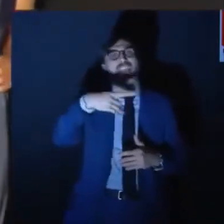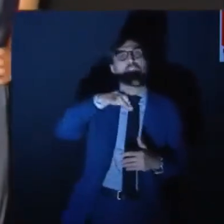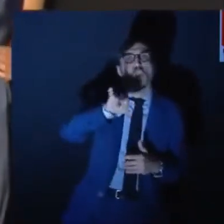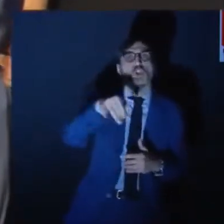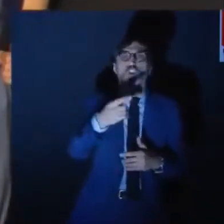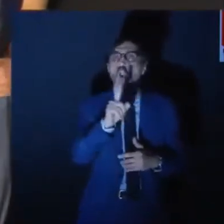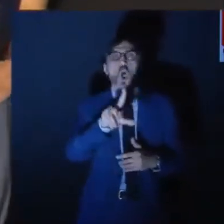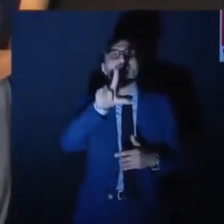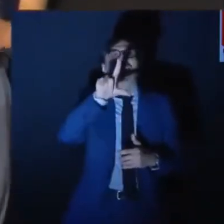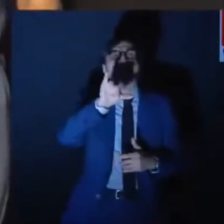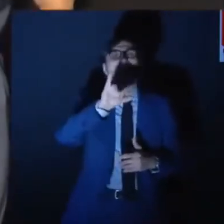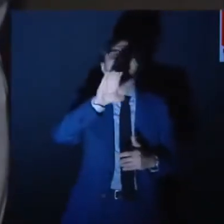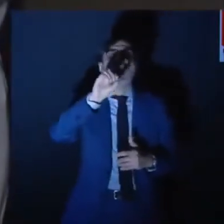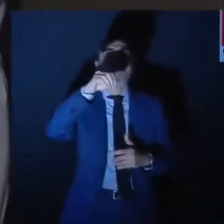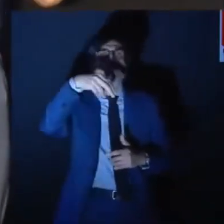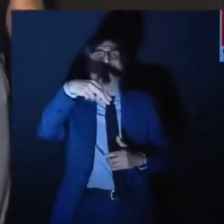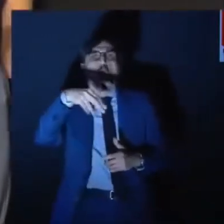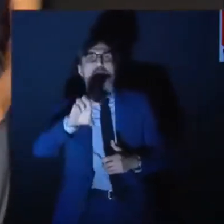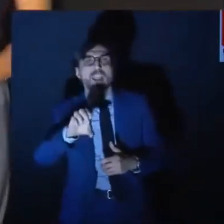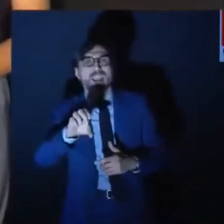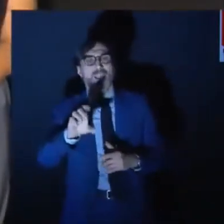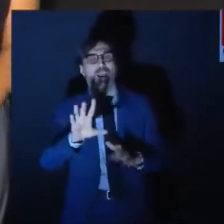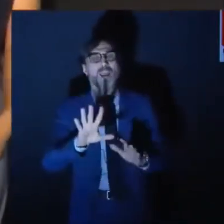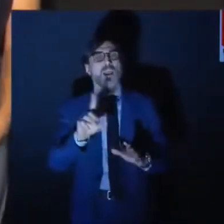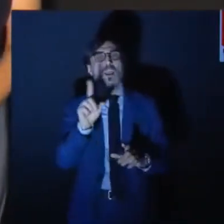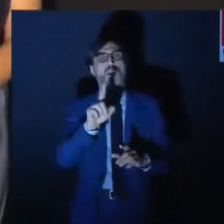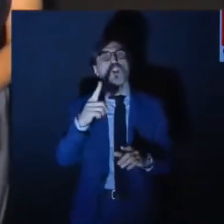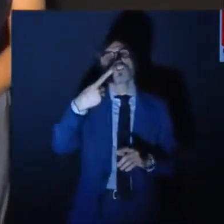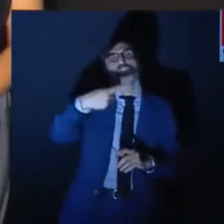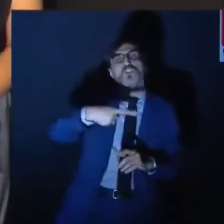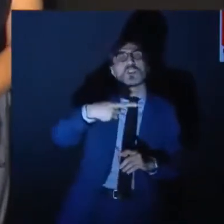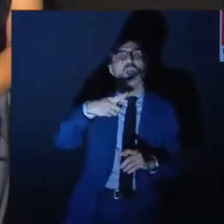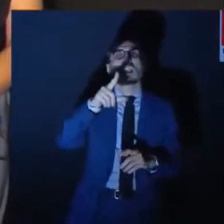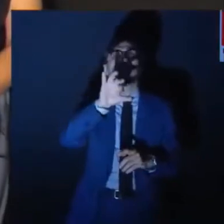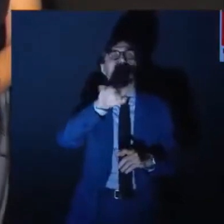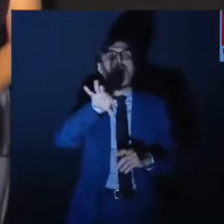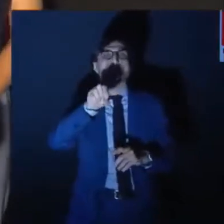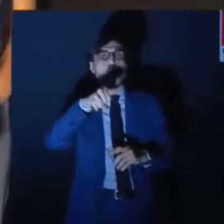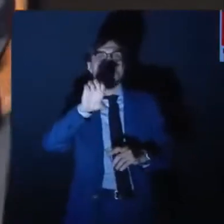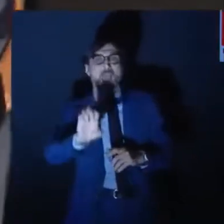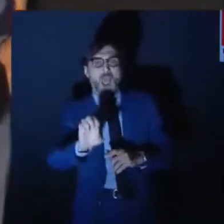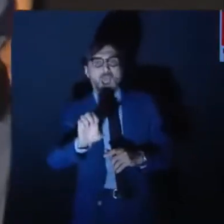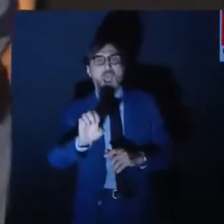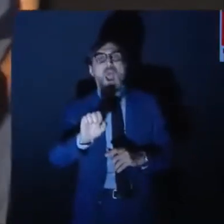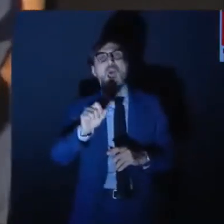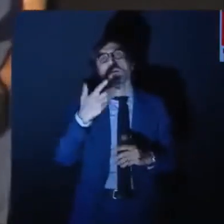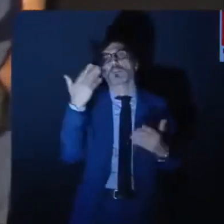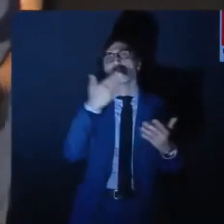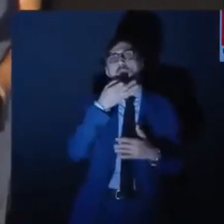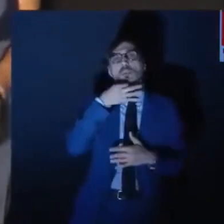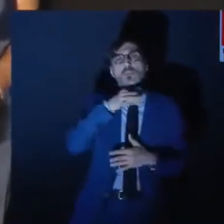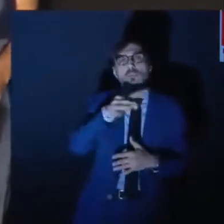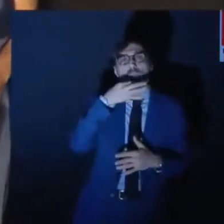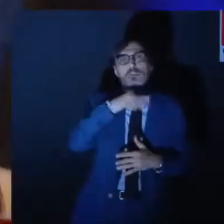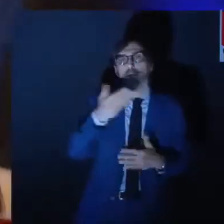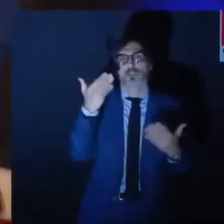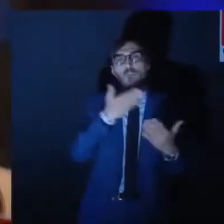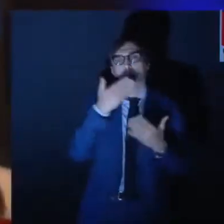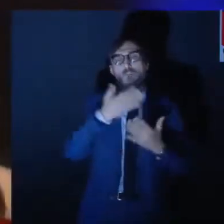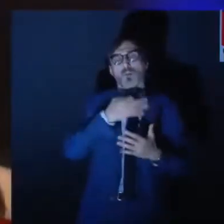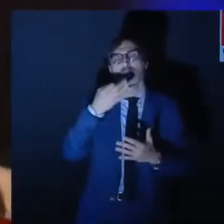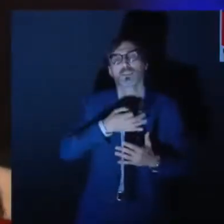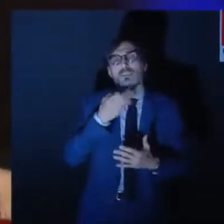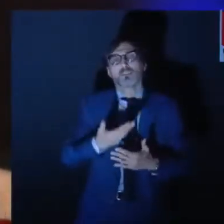e gli on non si sentono e ion ion ion ion poverino si sbagliano sempre mannaggia